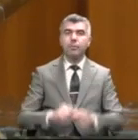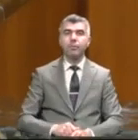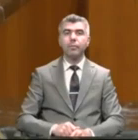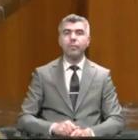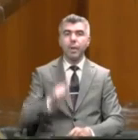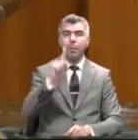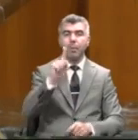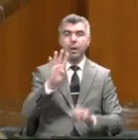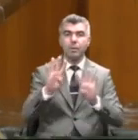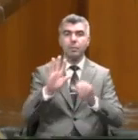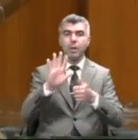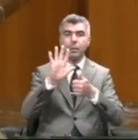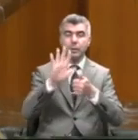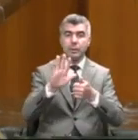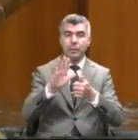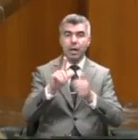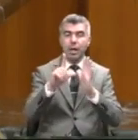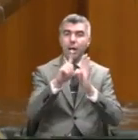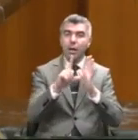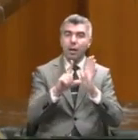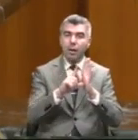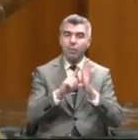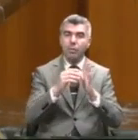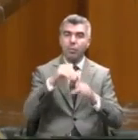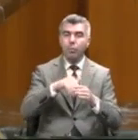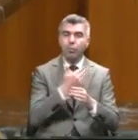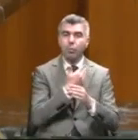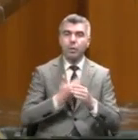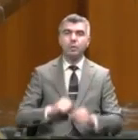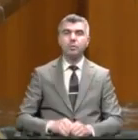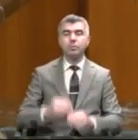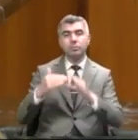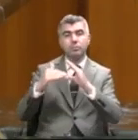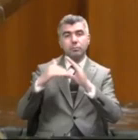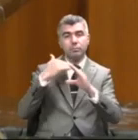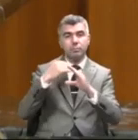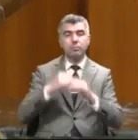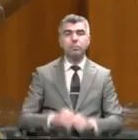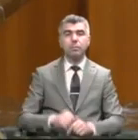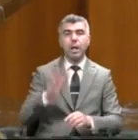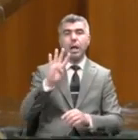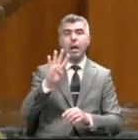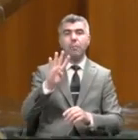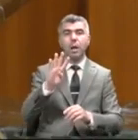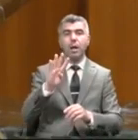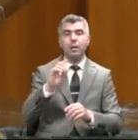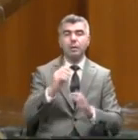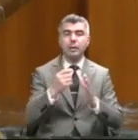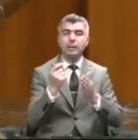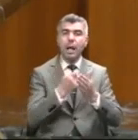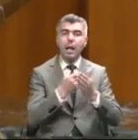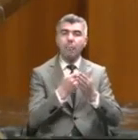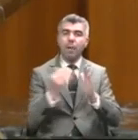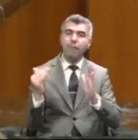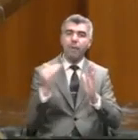168 من النظام الداخلي من مجلس المستشارين توصلت الرئاسه باربع طلبات لتناول الكلمه في